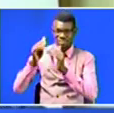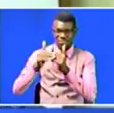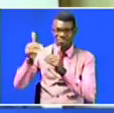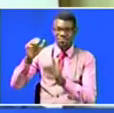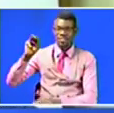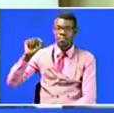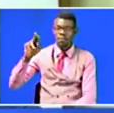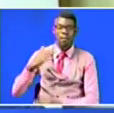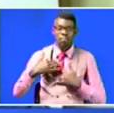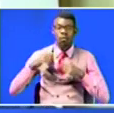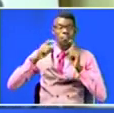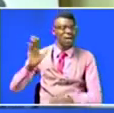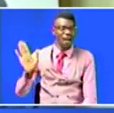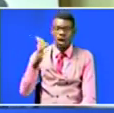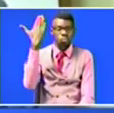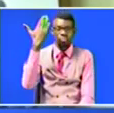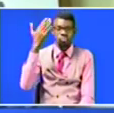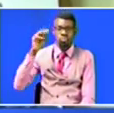must move out of the Mau.